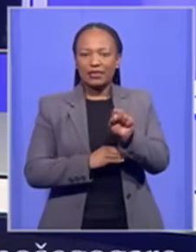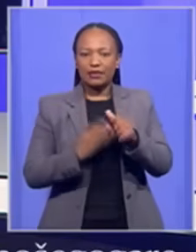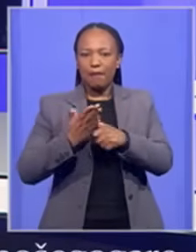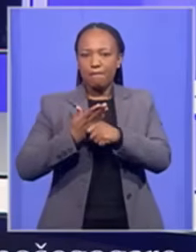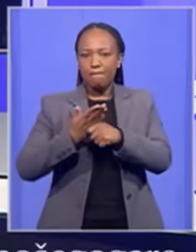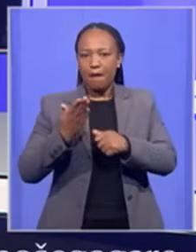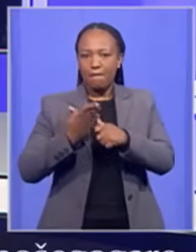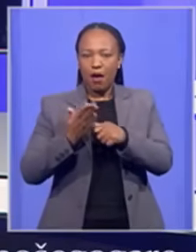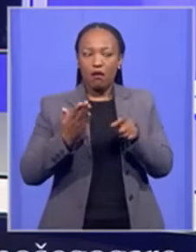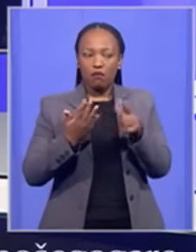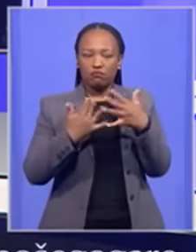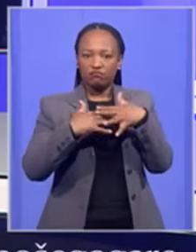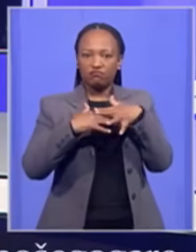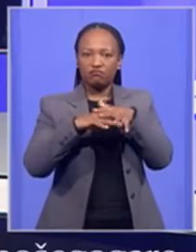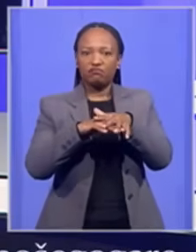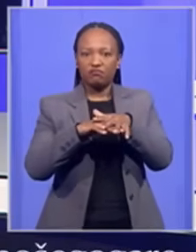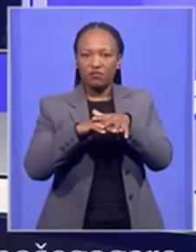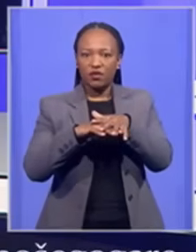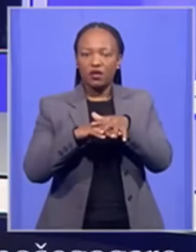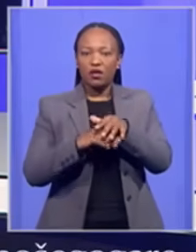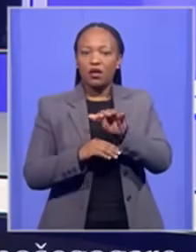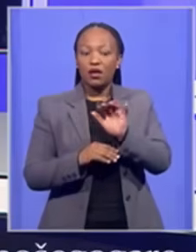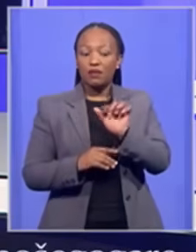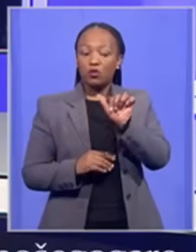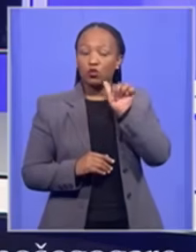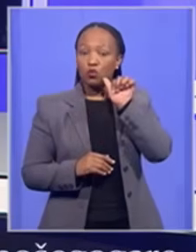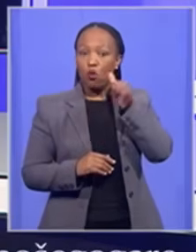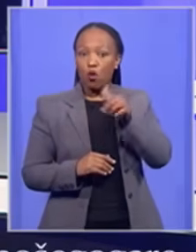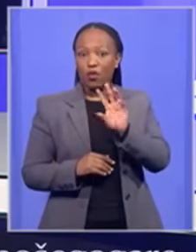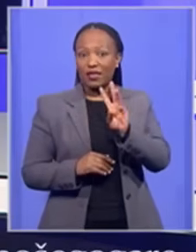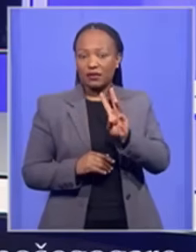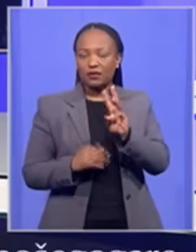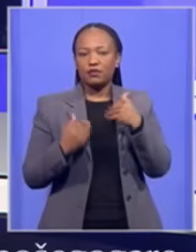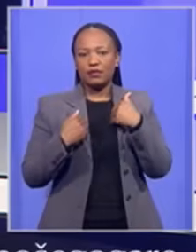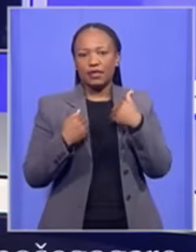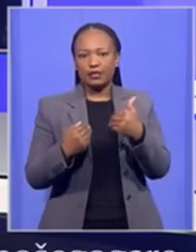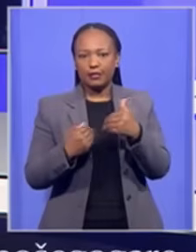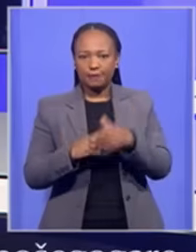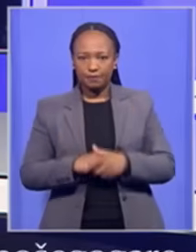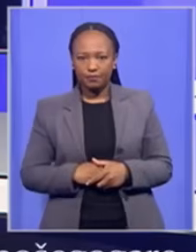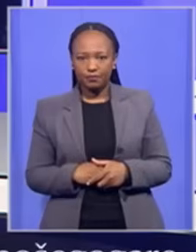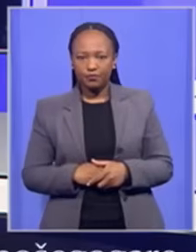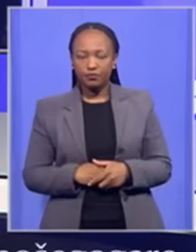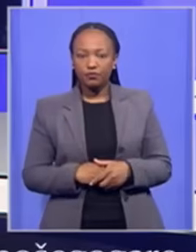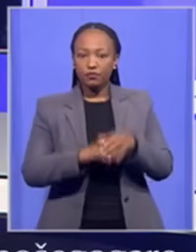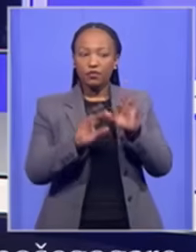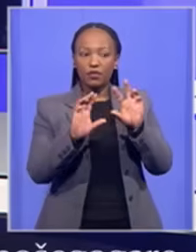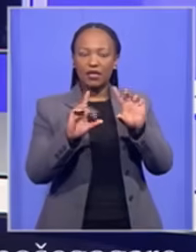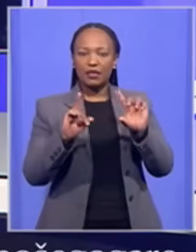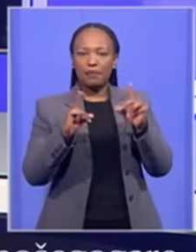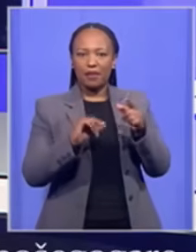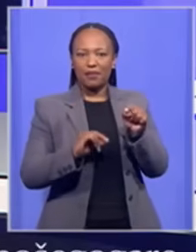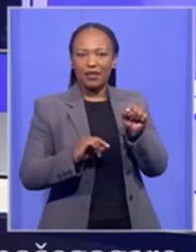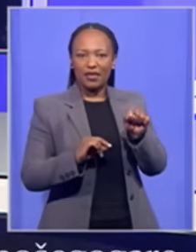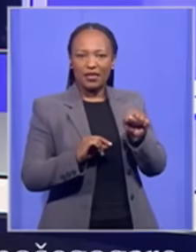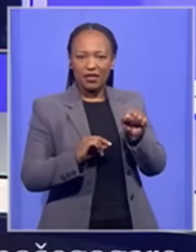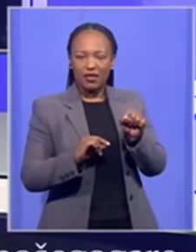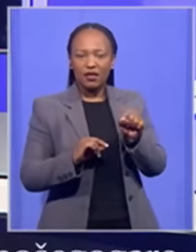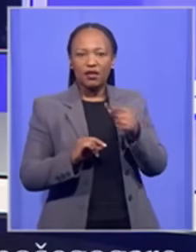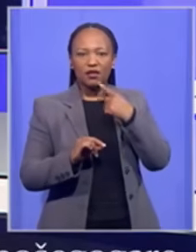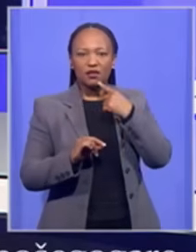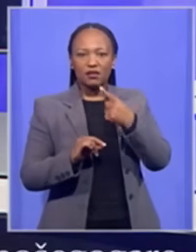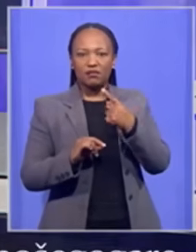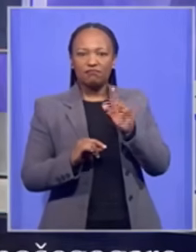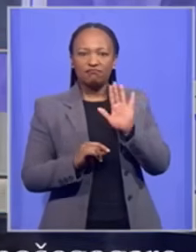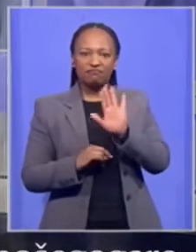go letetšego gore di thome ka letšatšing la Labone. Lekala leo le re le dirile dithomelontle tša go balla